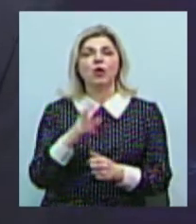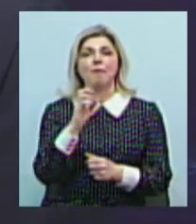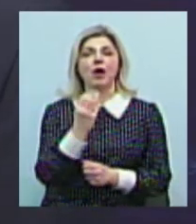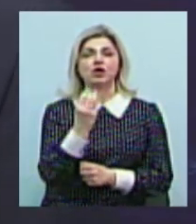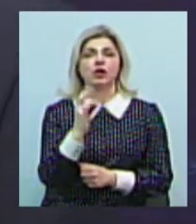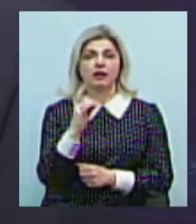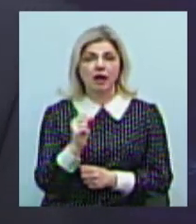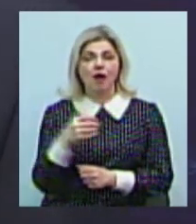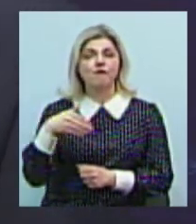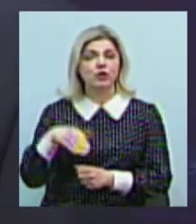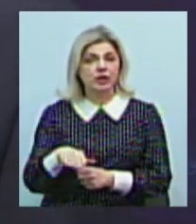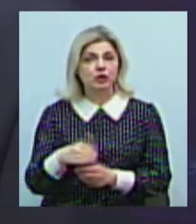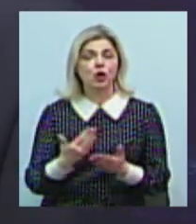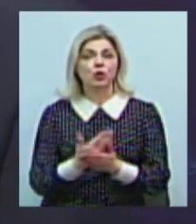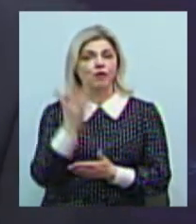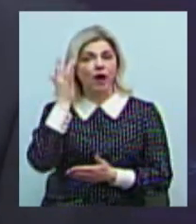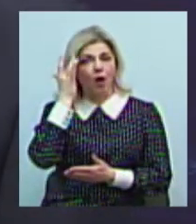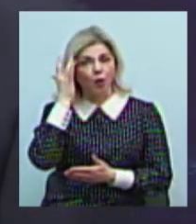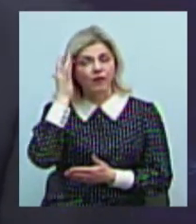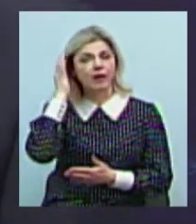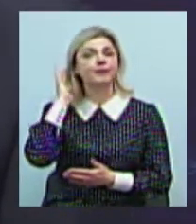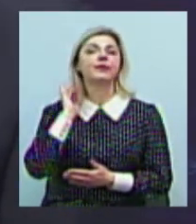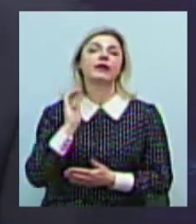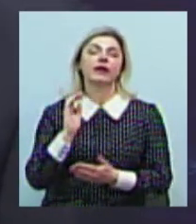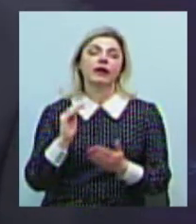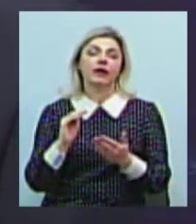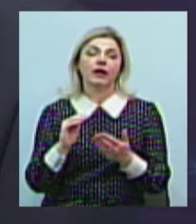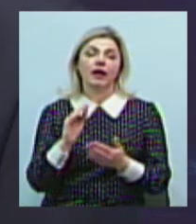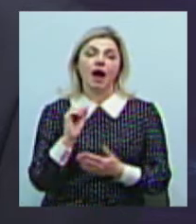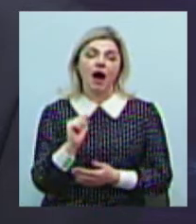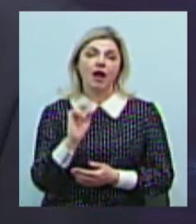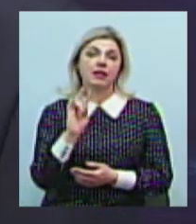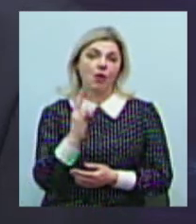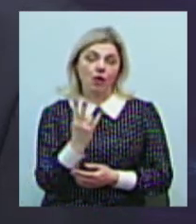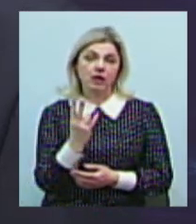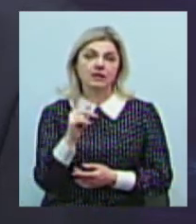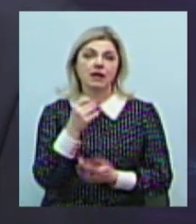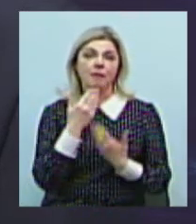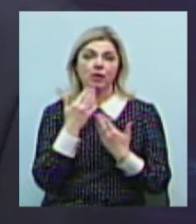Баштанка, Вознесенськ, Нова Каховка. Но Миколаїв за